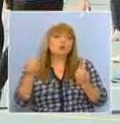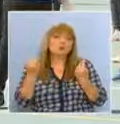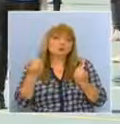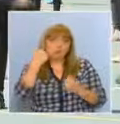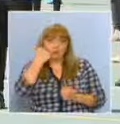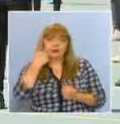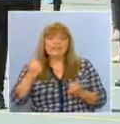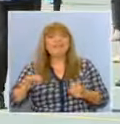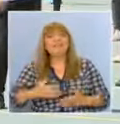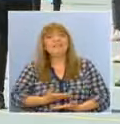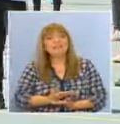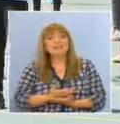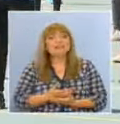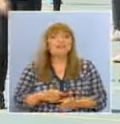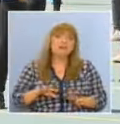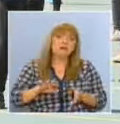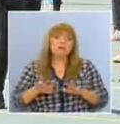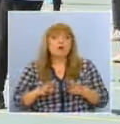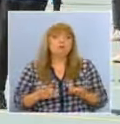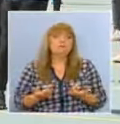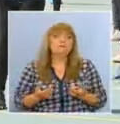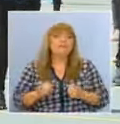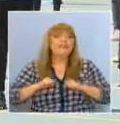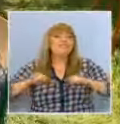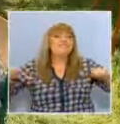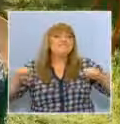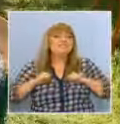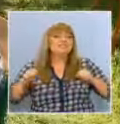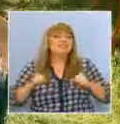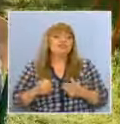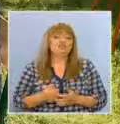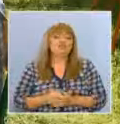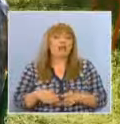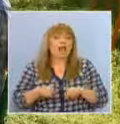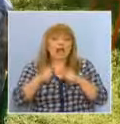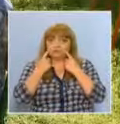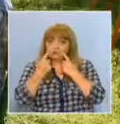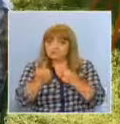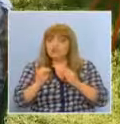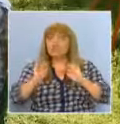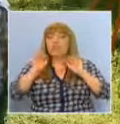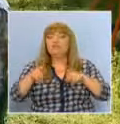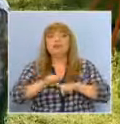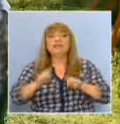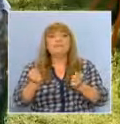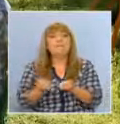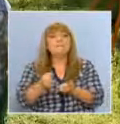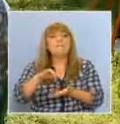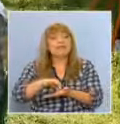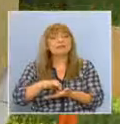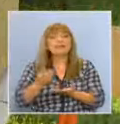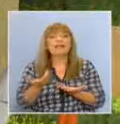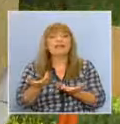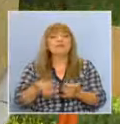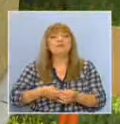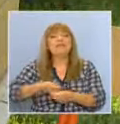интересен. Така че, може би, физическото е. Както се вижда, дворът вече не е място, където учениците да